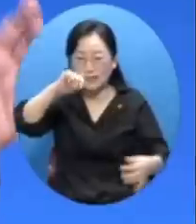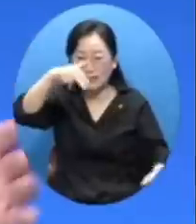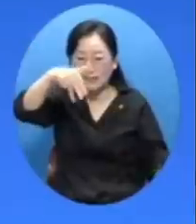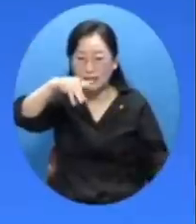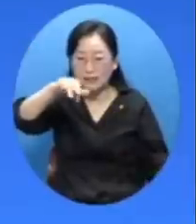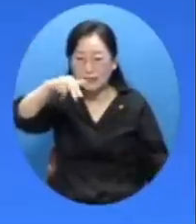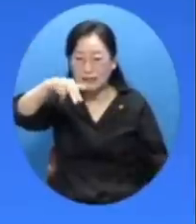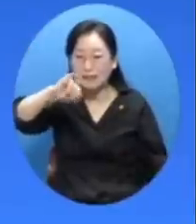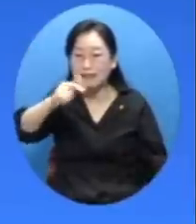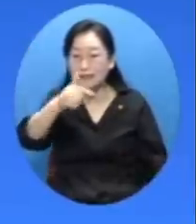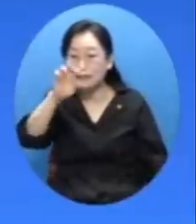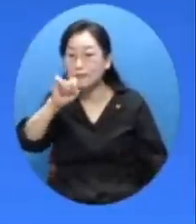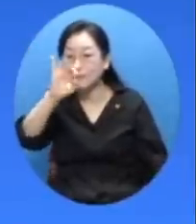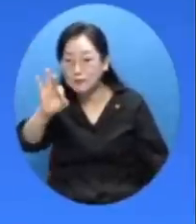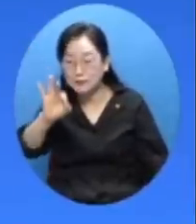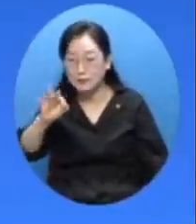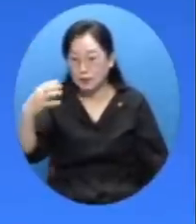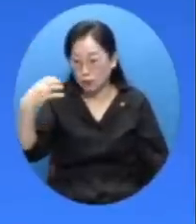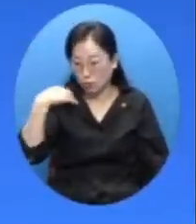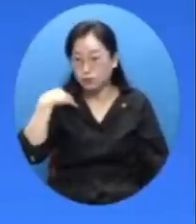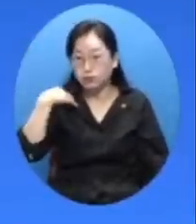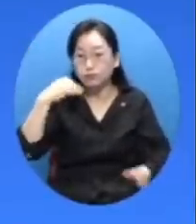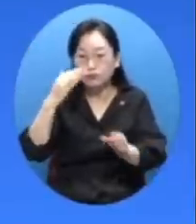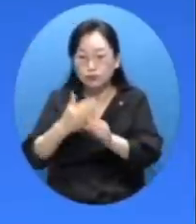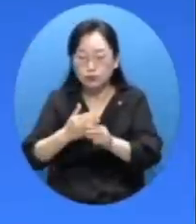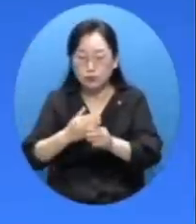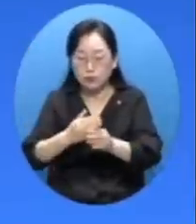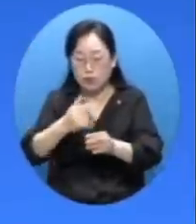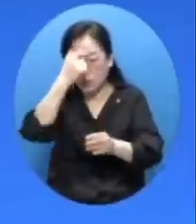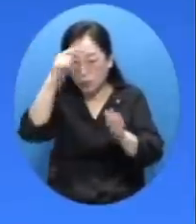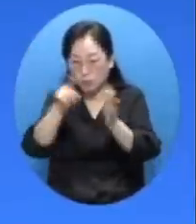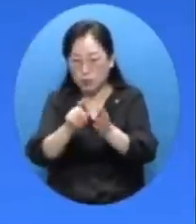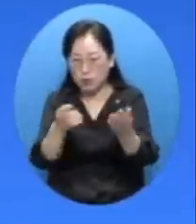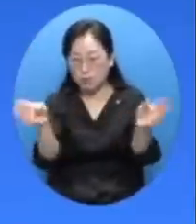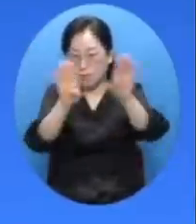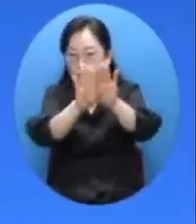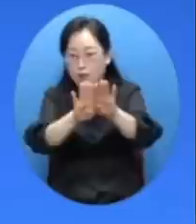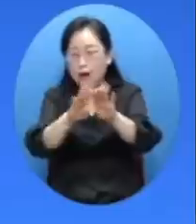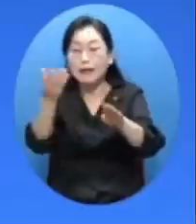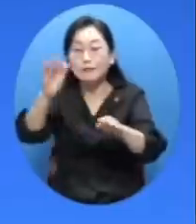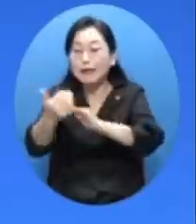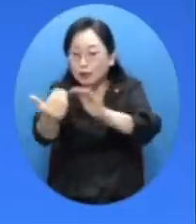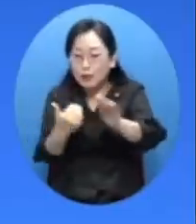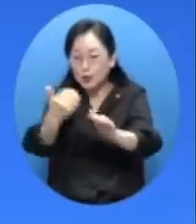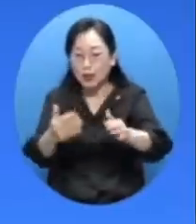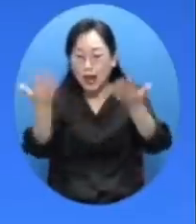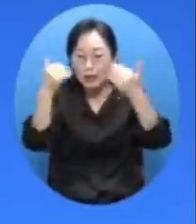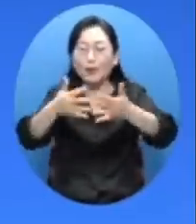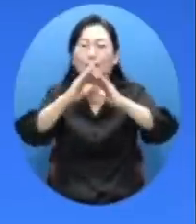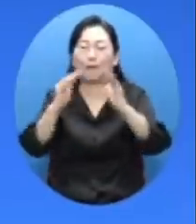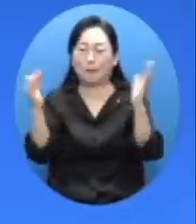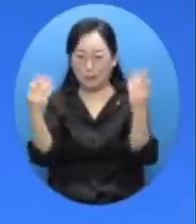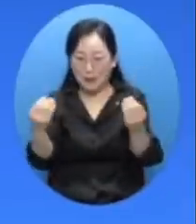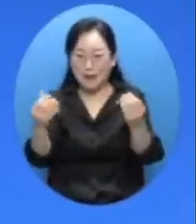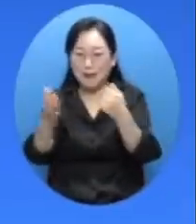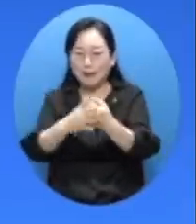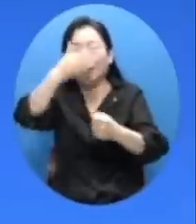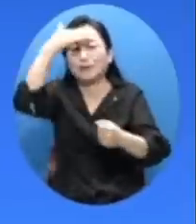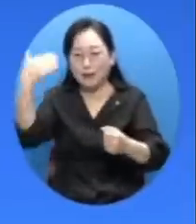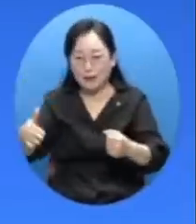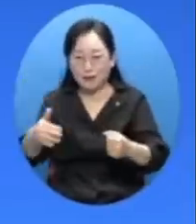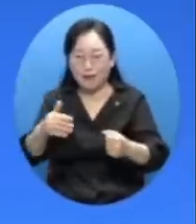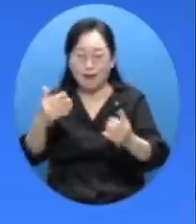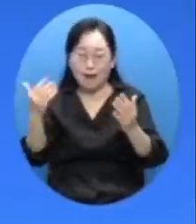기독교가 문이 닫히고 어려움이 있는데 미리 들어가서 이 학교를 하고 있기 때문에 학교는 지금 날마다 성장하고 있고 하나님의 큰 은혜가